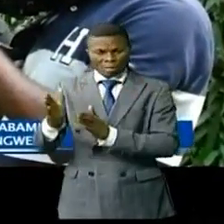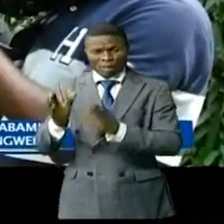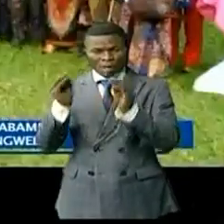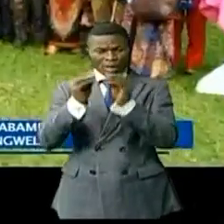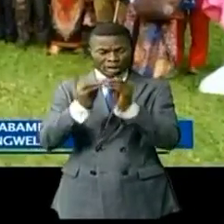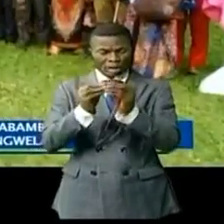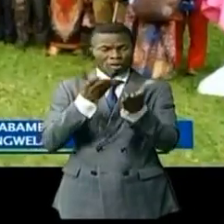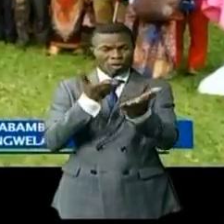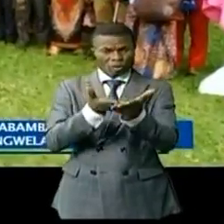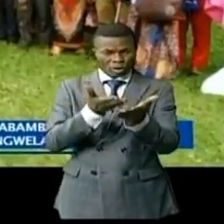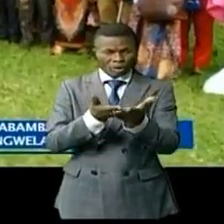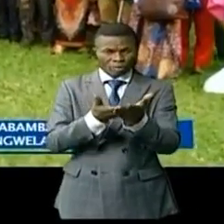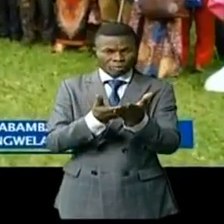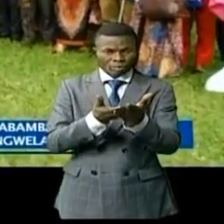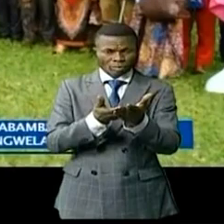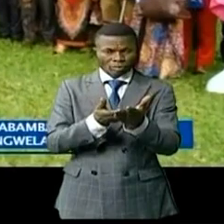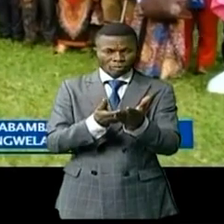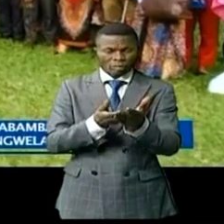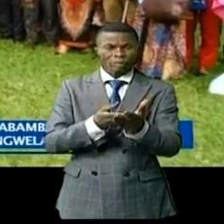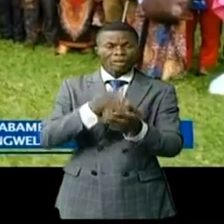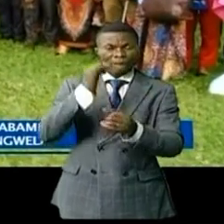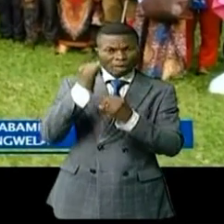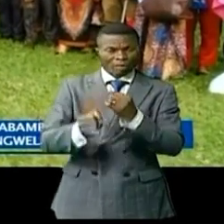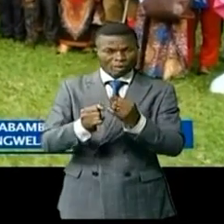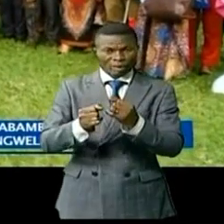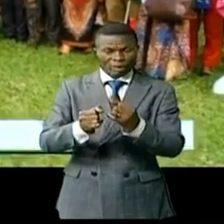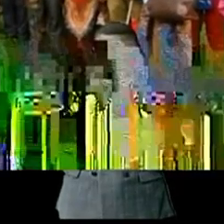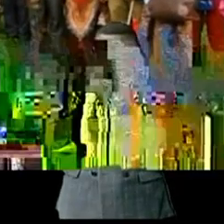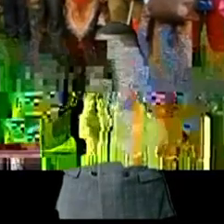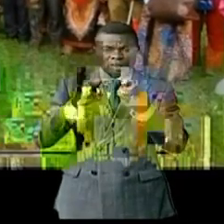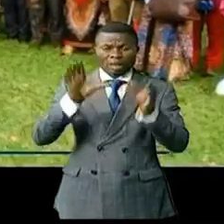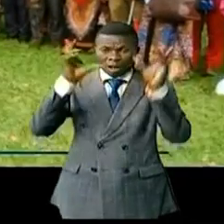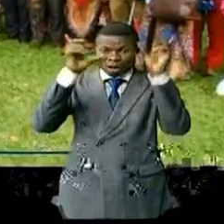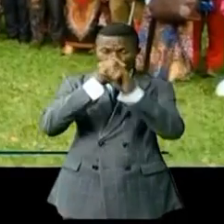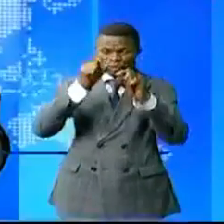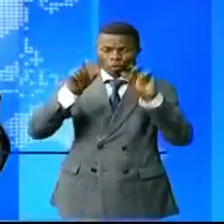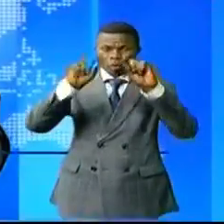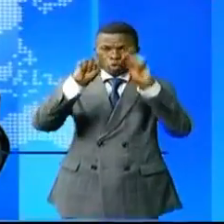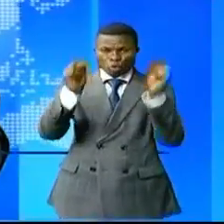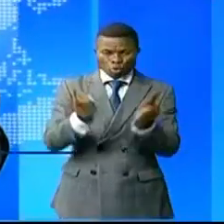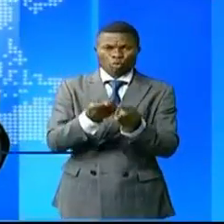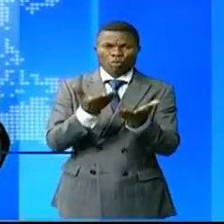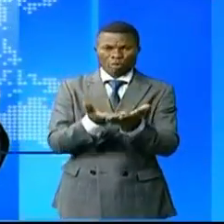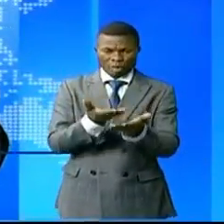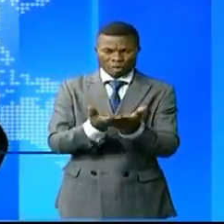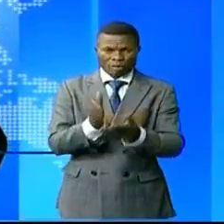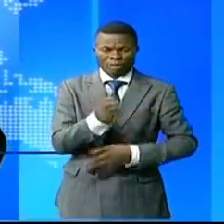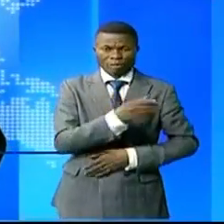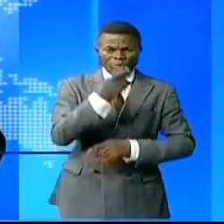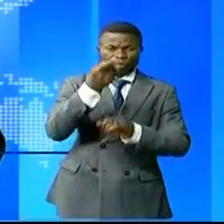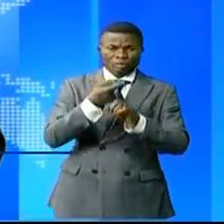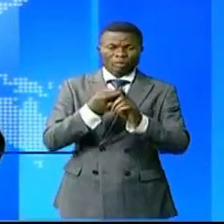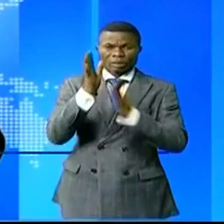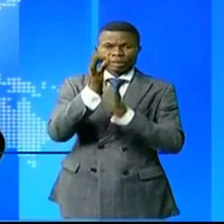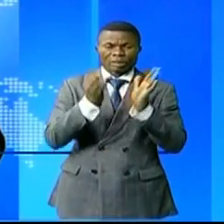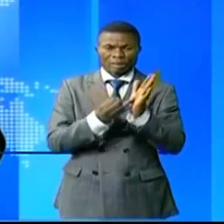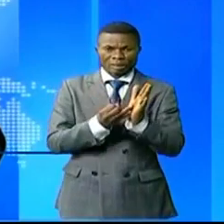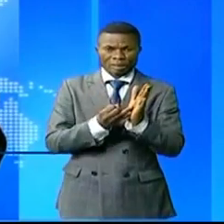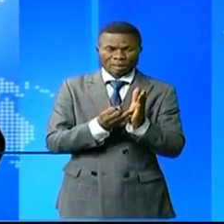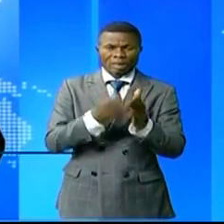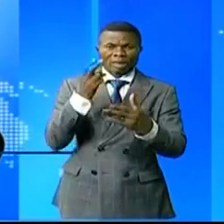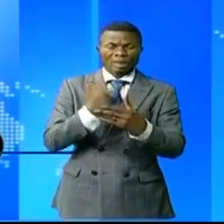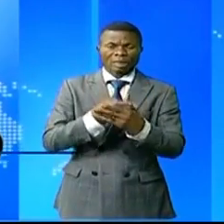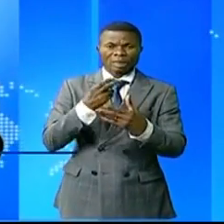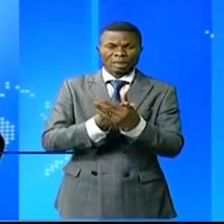masculinité positive a été sanctionnée par la prise d'une photo de famille. Au moins 17 syndicats de professionnels